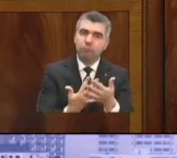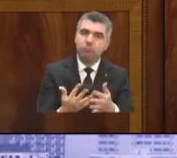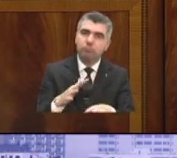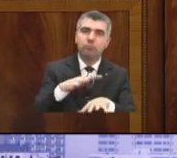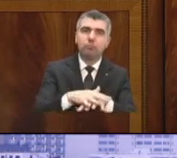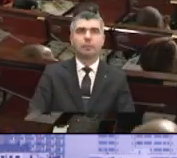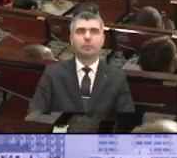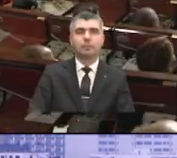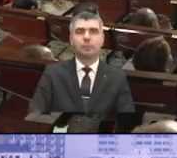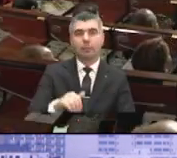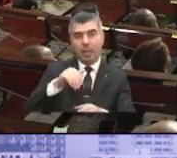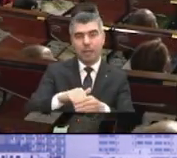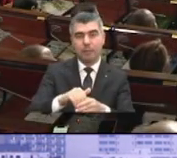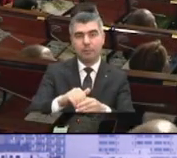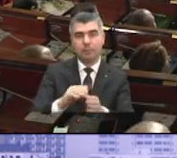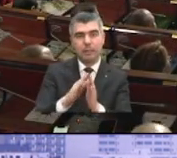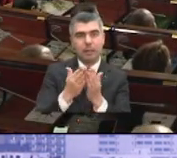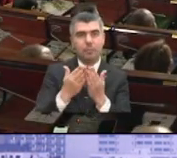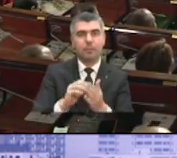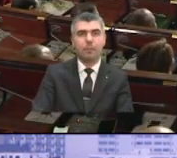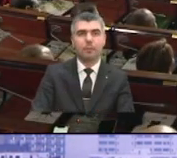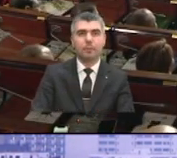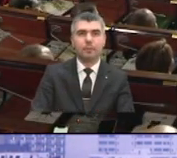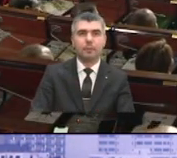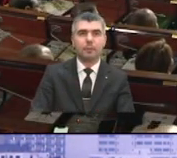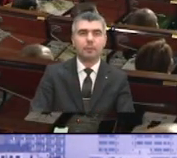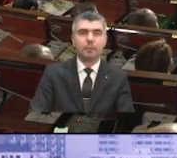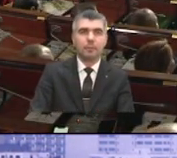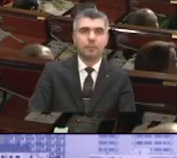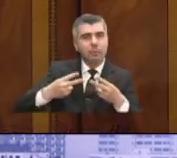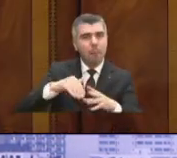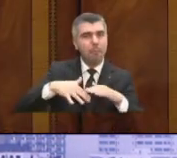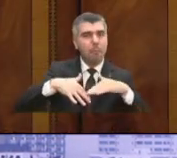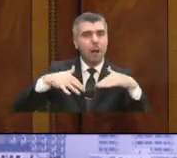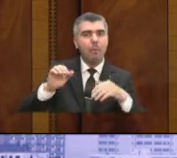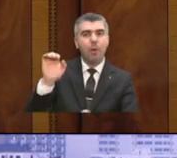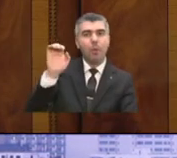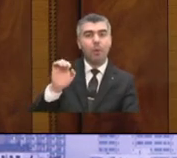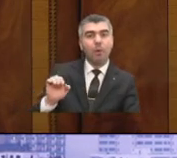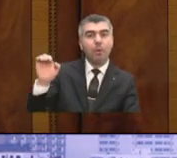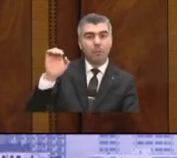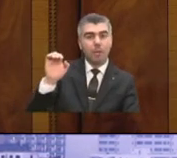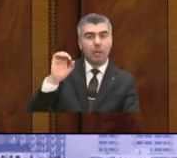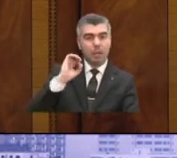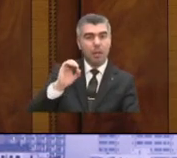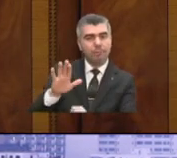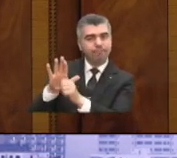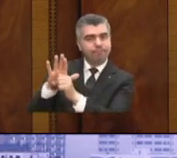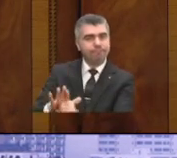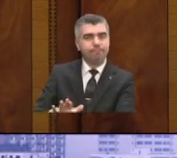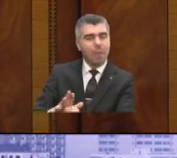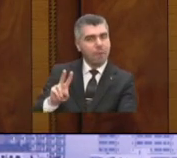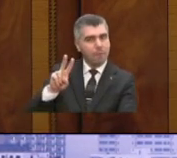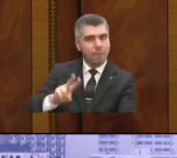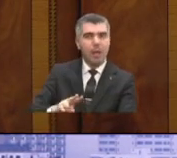عجزت الحكومه عن البرلمان عن مسائله الحكومه حول هذه الوقائع هناك